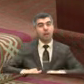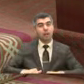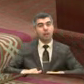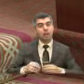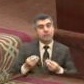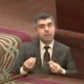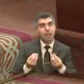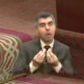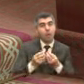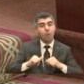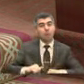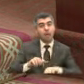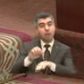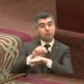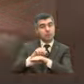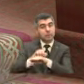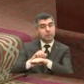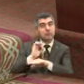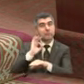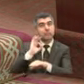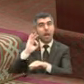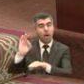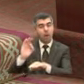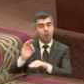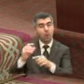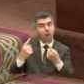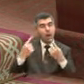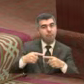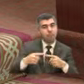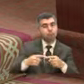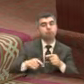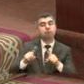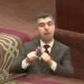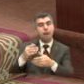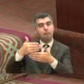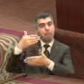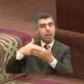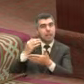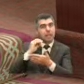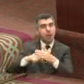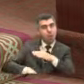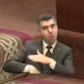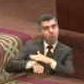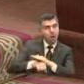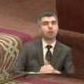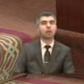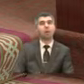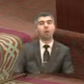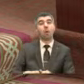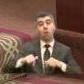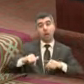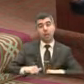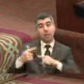كاينة وزارة الداخلية هي كدير ملاعب القرب عن طريق الجماعات، والوزارة كذلك تساهم بأموال